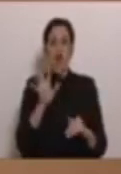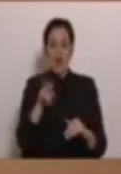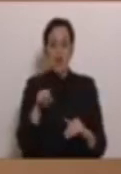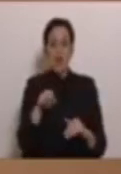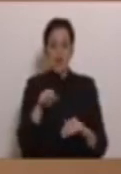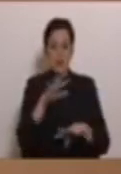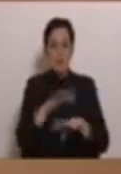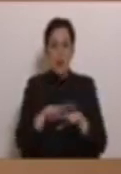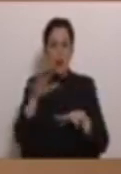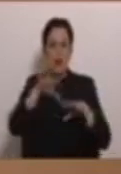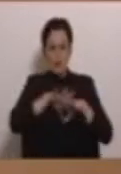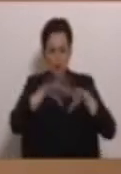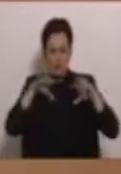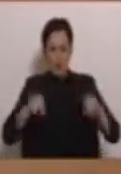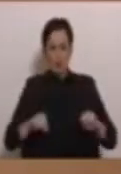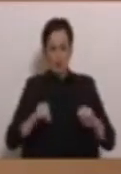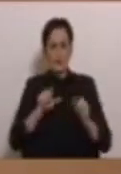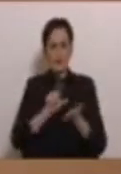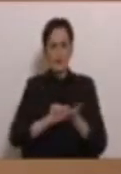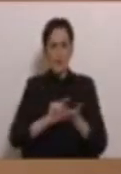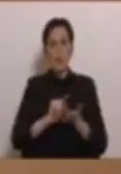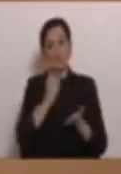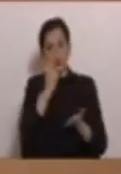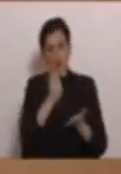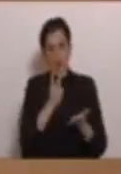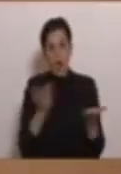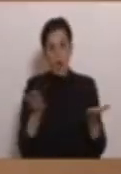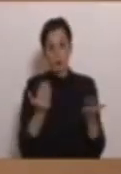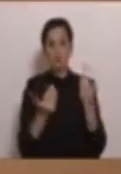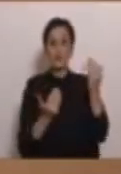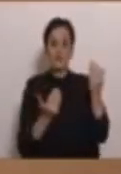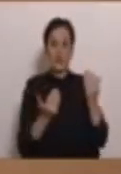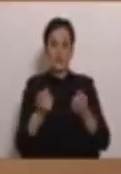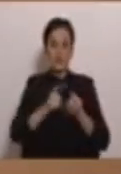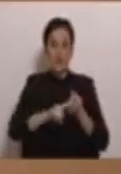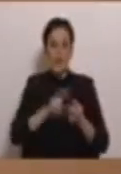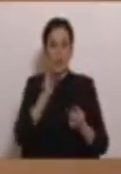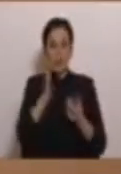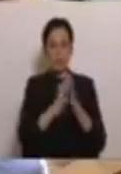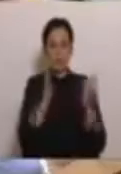საპენსიო უზრუნველყოფასთან დაკავშირებით. ნახოთ, ეს თქვენზე იქნება დამოკიდებული. დიდი მადლობა.